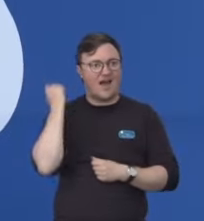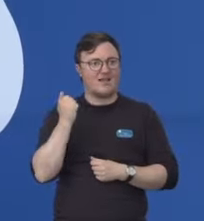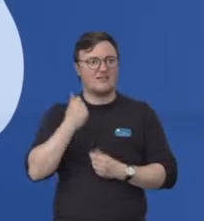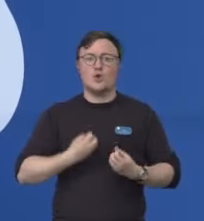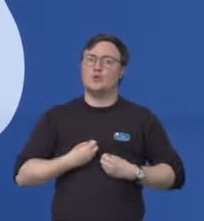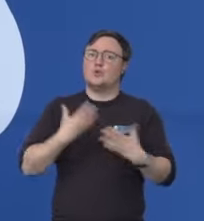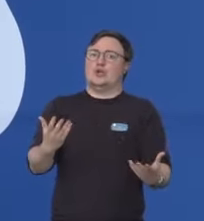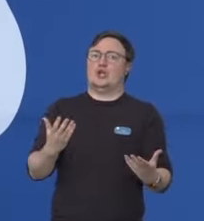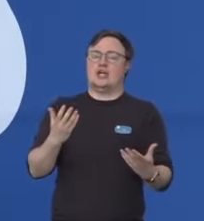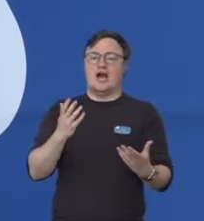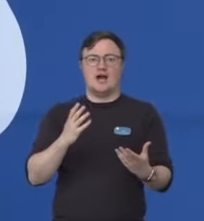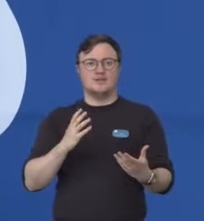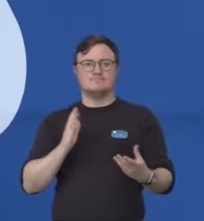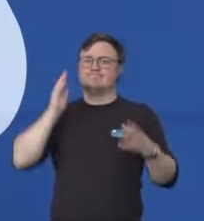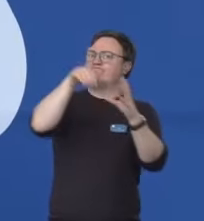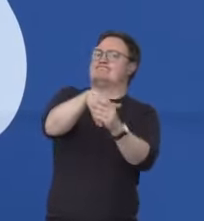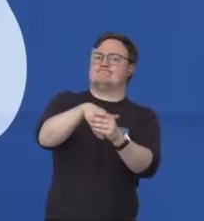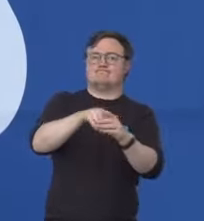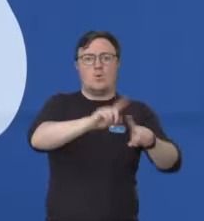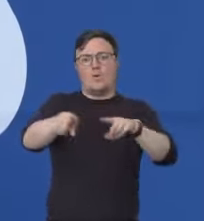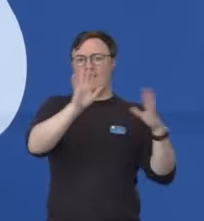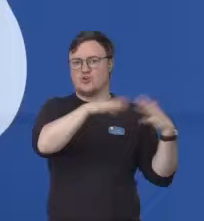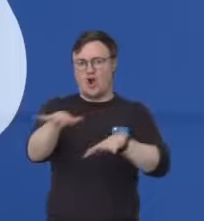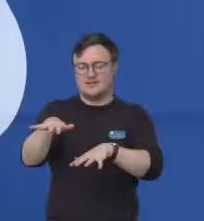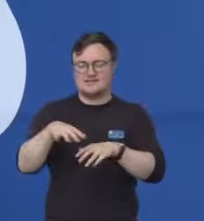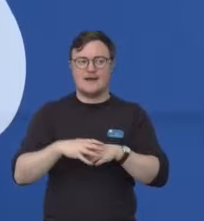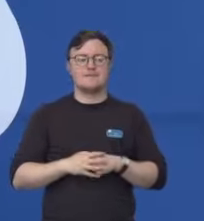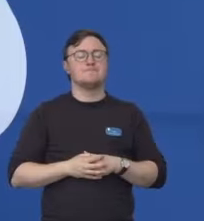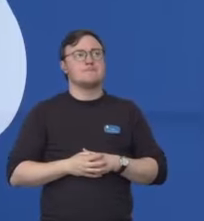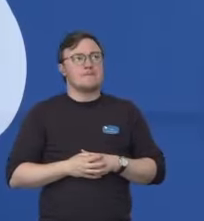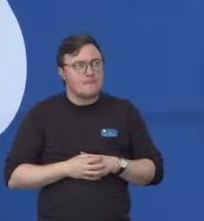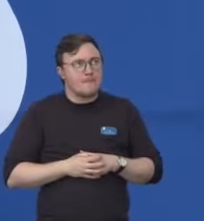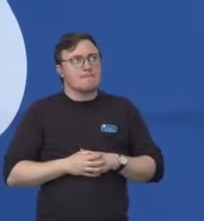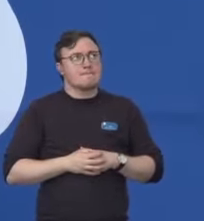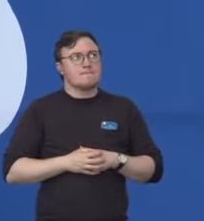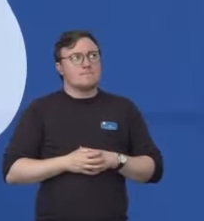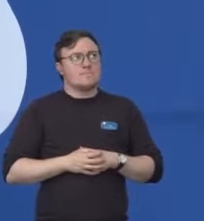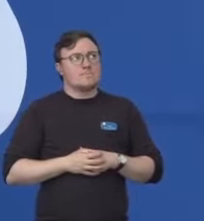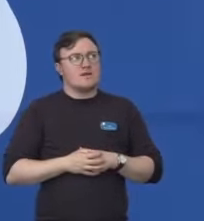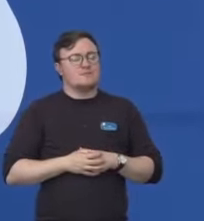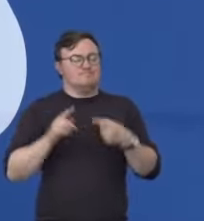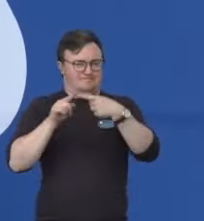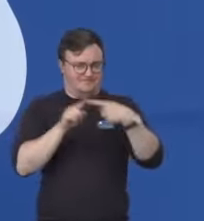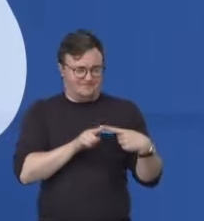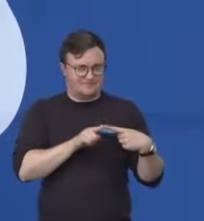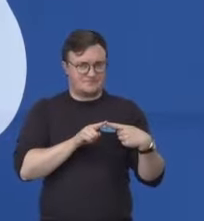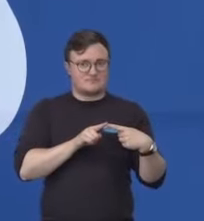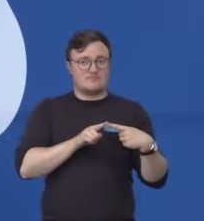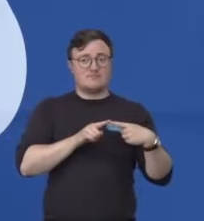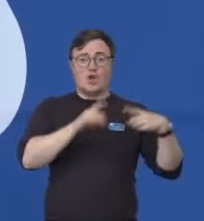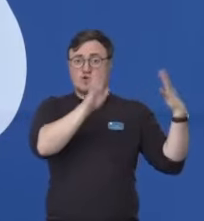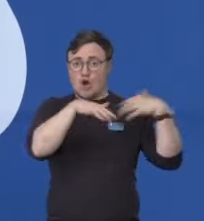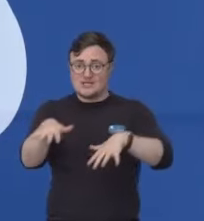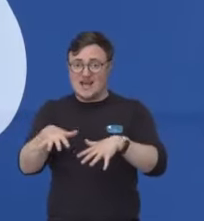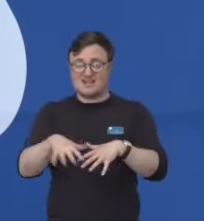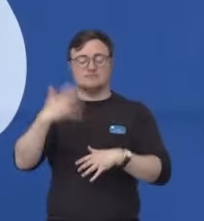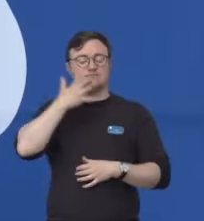uttrycka sitt deltagande. Det man kan se nu är ju att för det första, den här rörelsen är